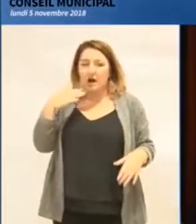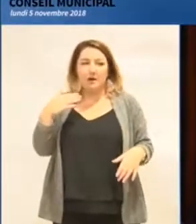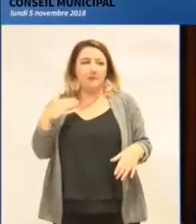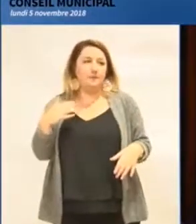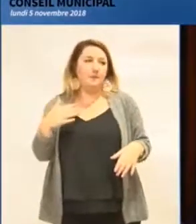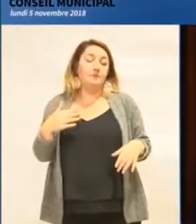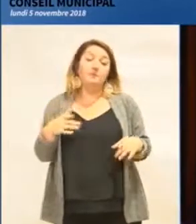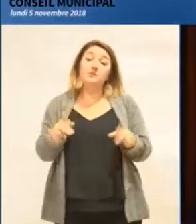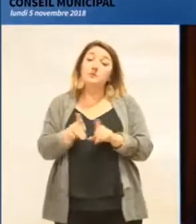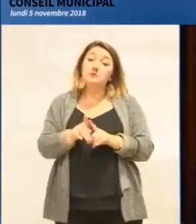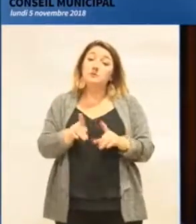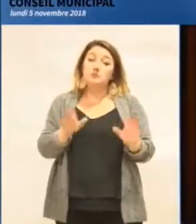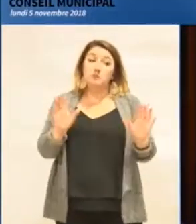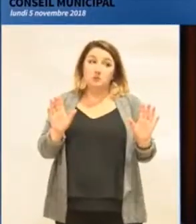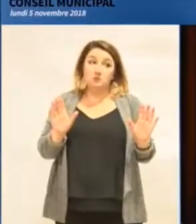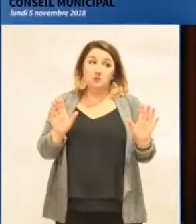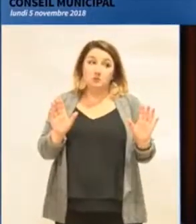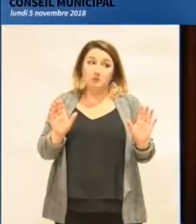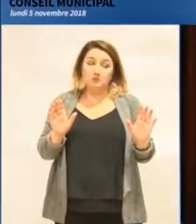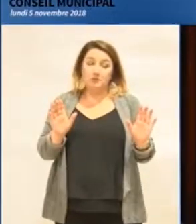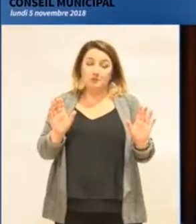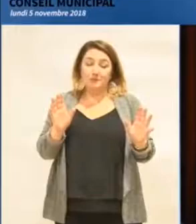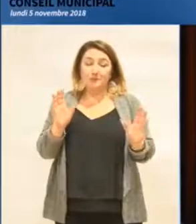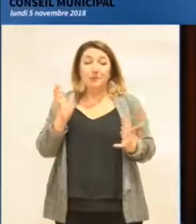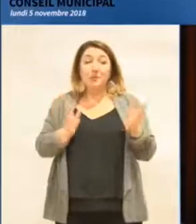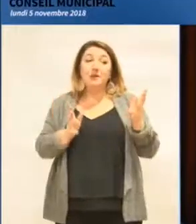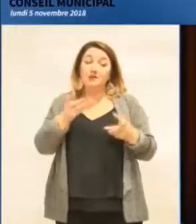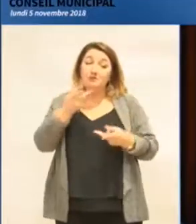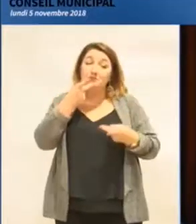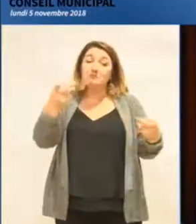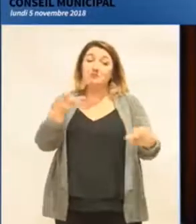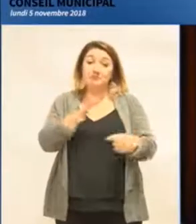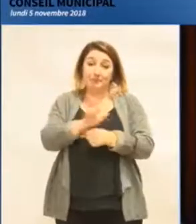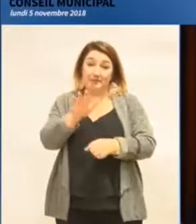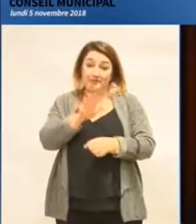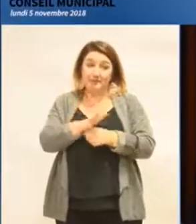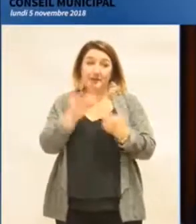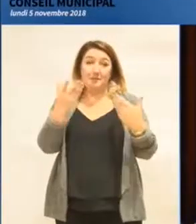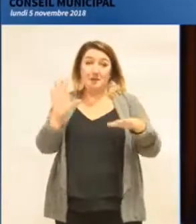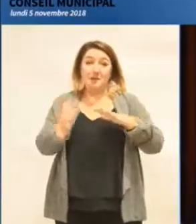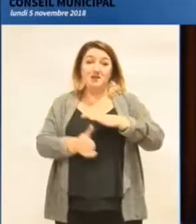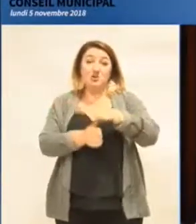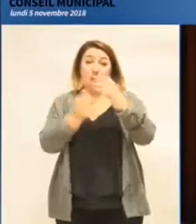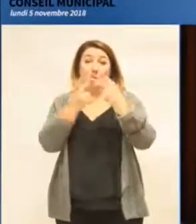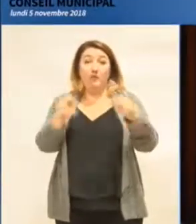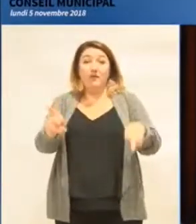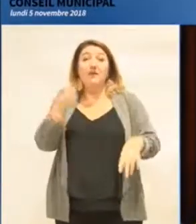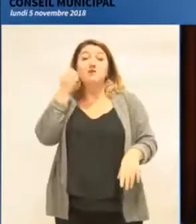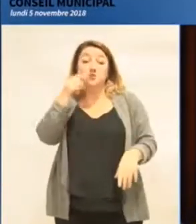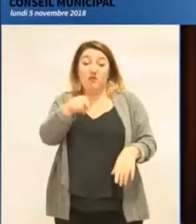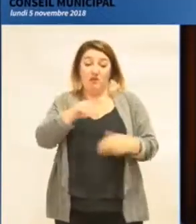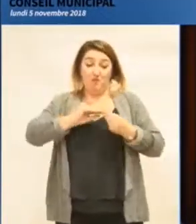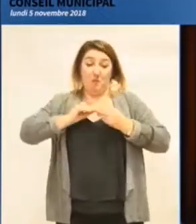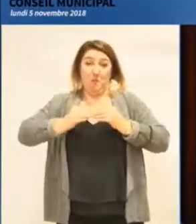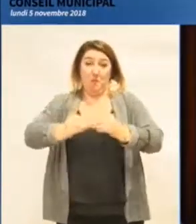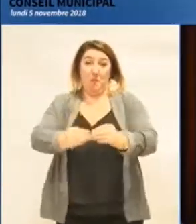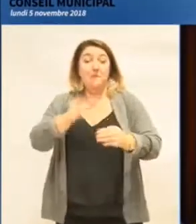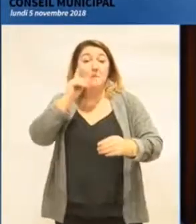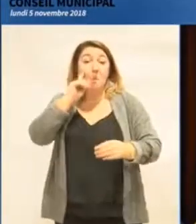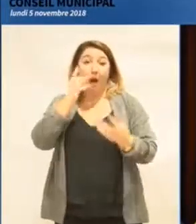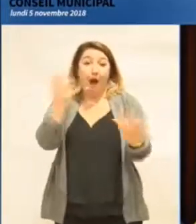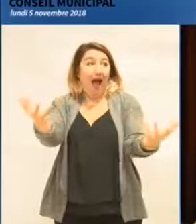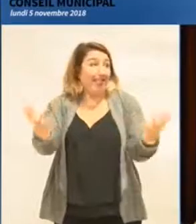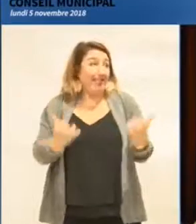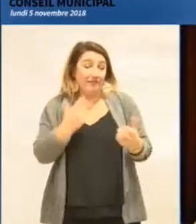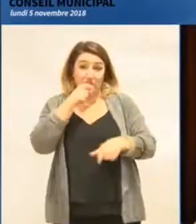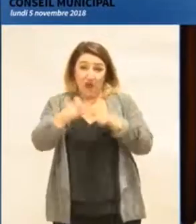beaucoup non plus, c'est quand même le centre-ville qui attire en temps normal le plus de difficultés parce qu'il est attractif et que les gens y viennent et que